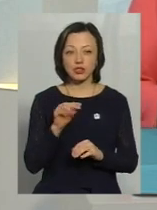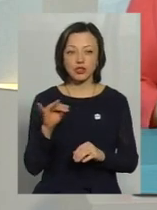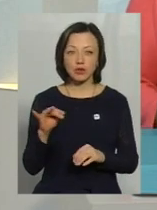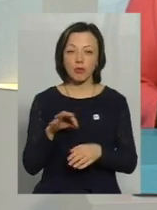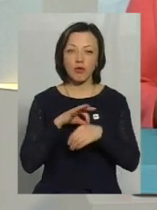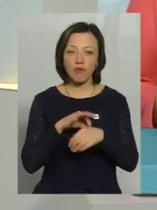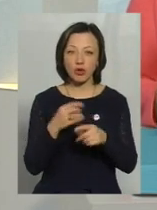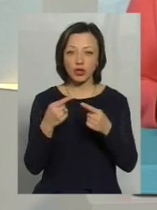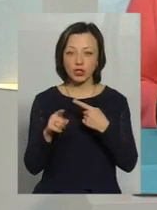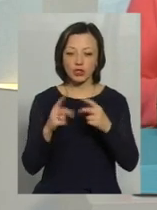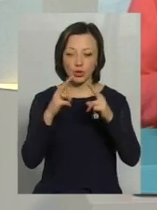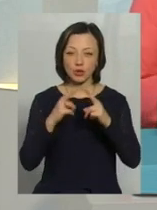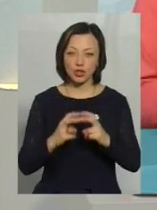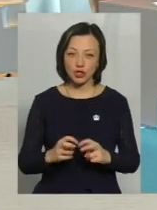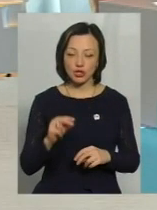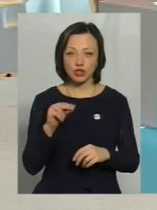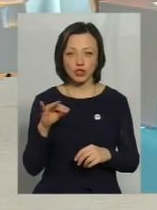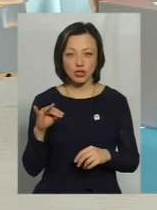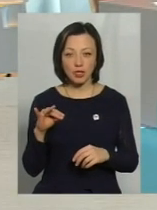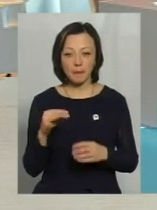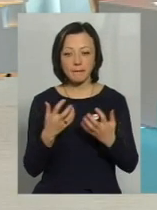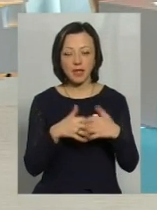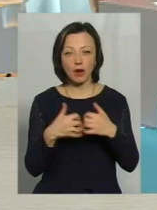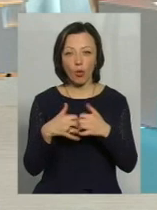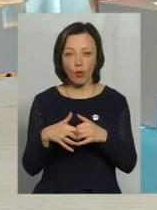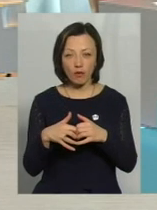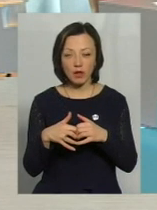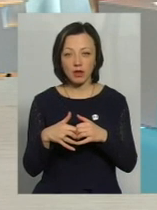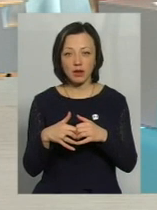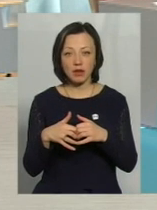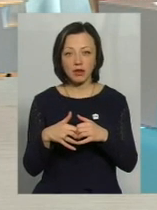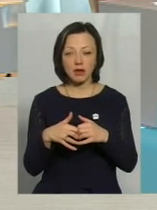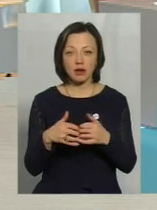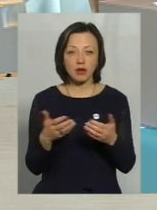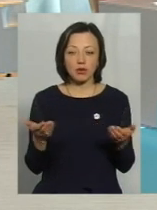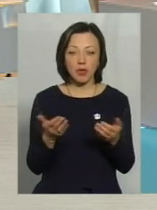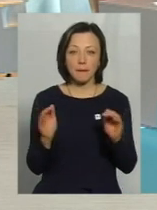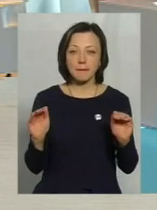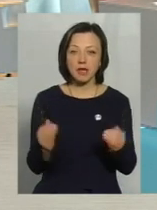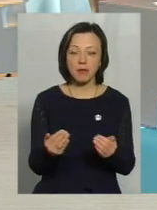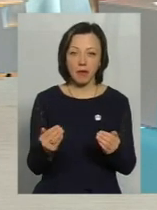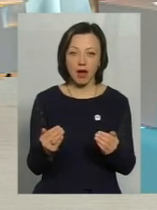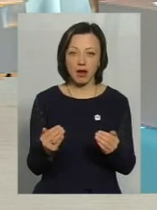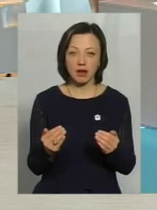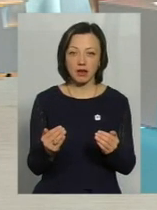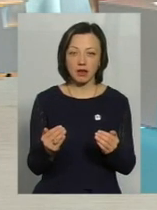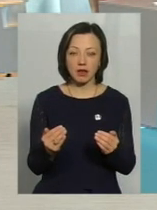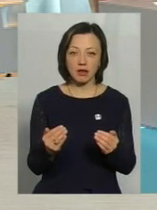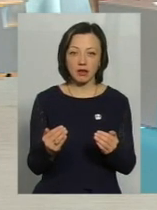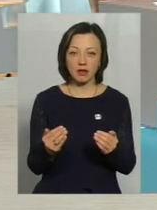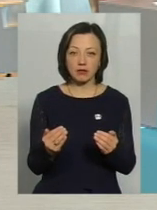проводили ви якісь інші дослідження, чи підраховували хоча б мінімальний